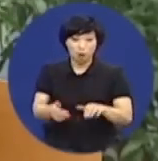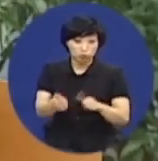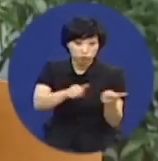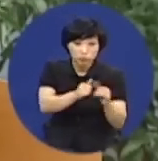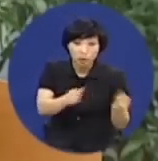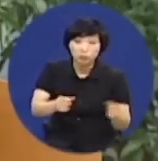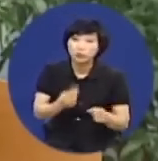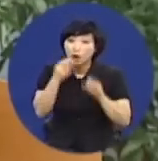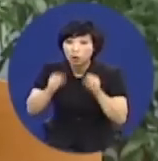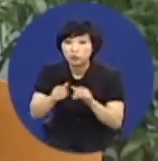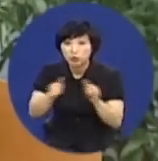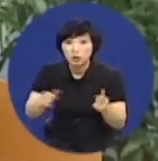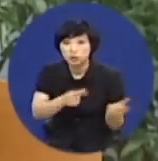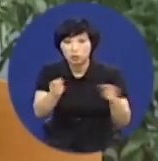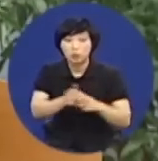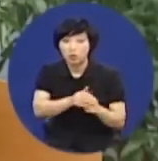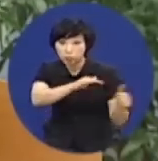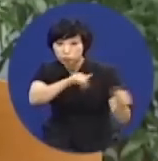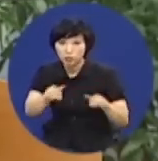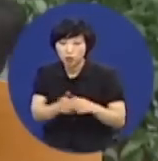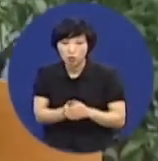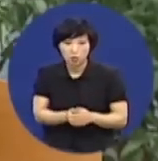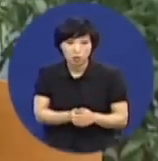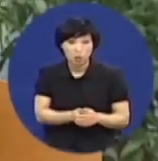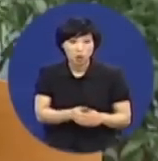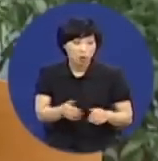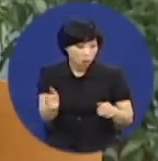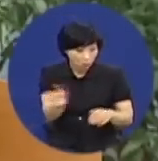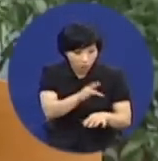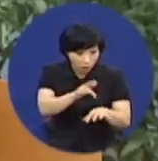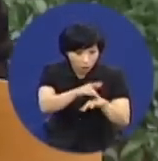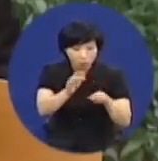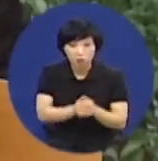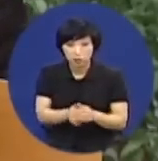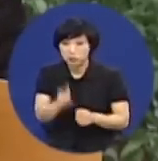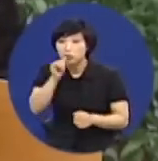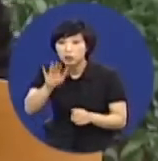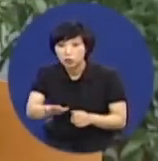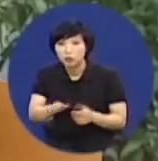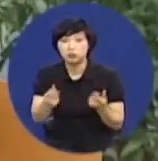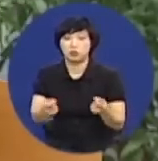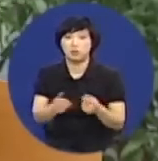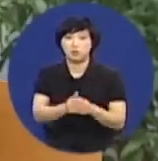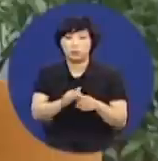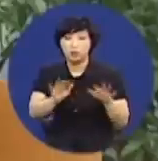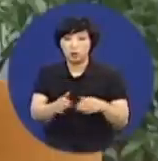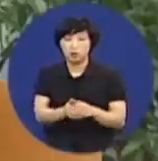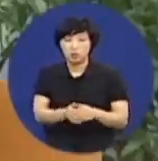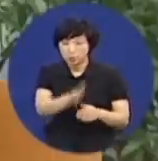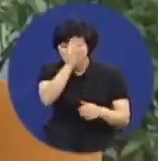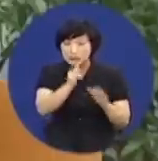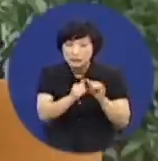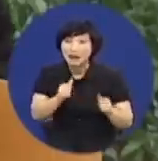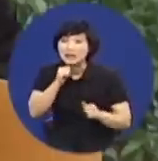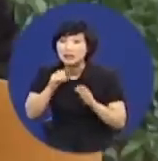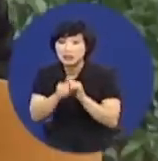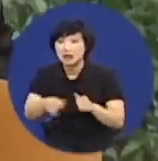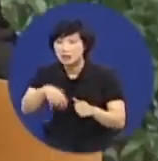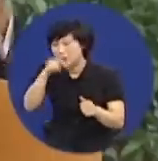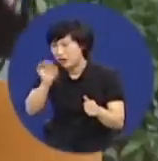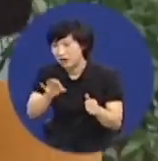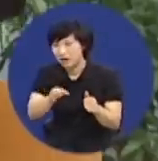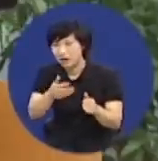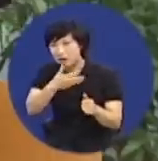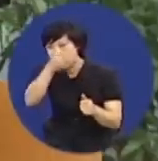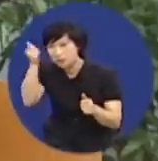主なるイエスは死んだ者も生きている者のように、ない者もある者のように、病い者も貧しい者も迫害